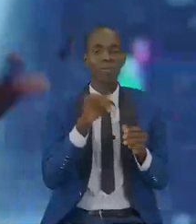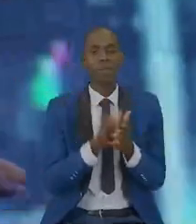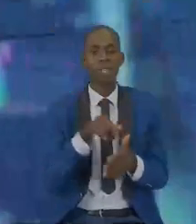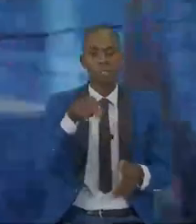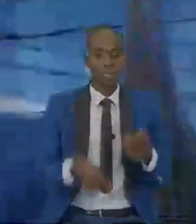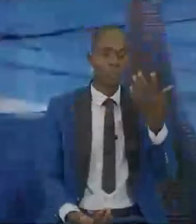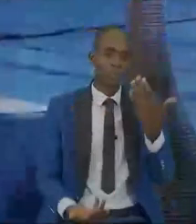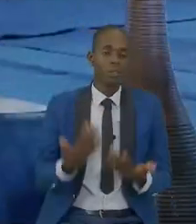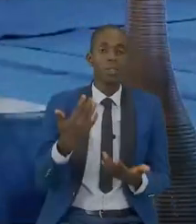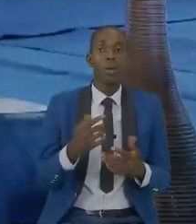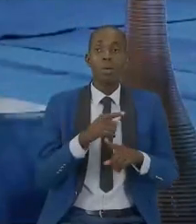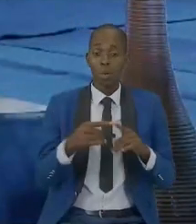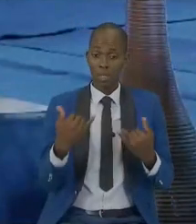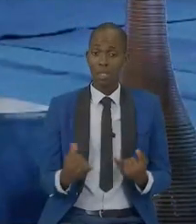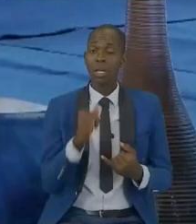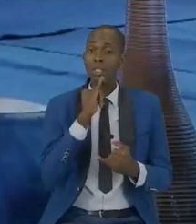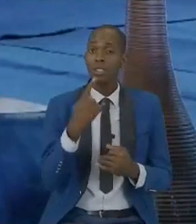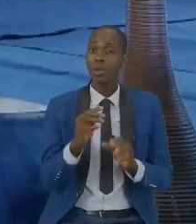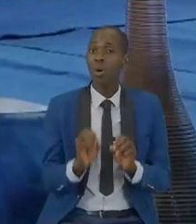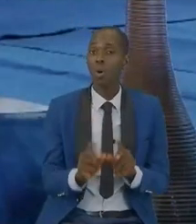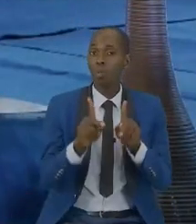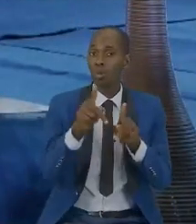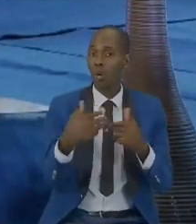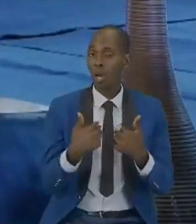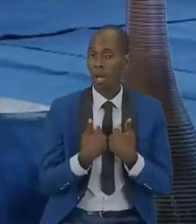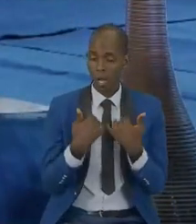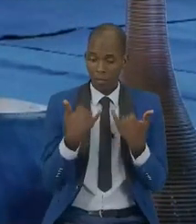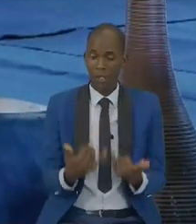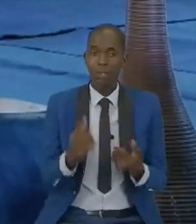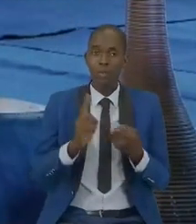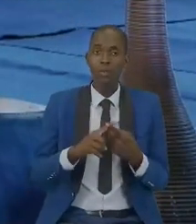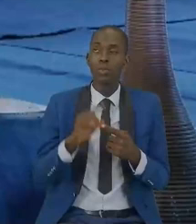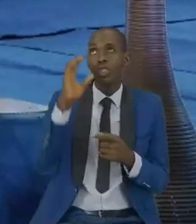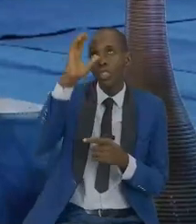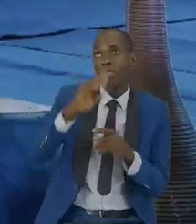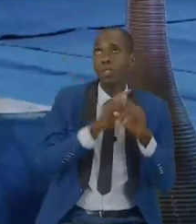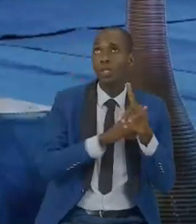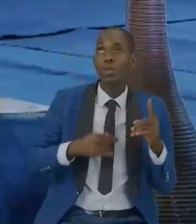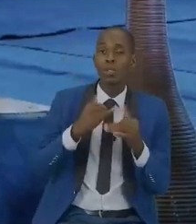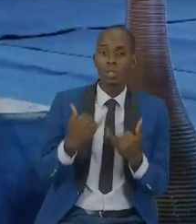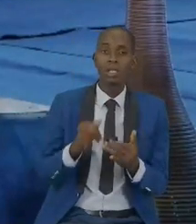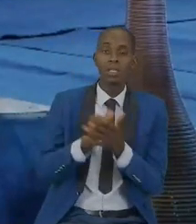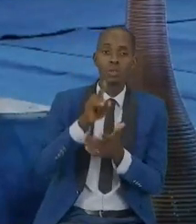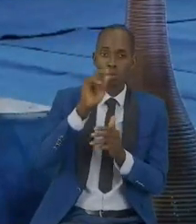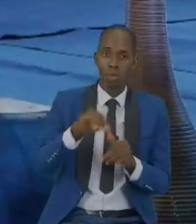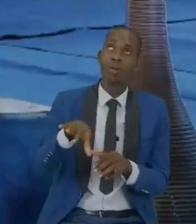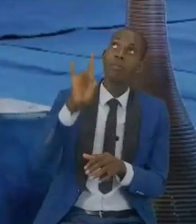pour toujours. Mais aujourd'hui, l'opportunité que tu as pour dire que je vais chercher